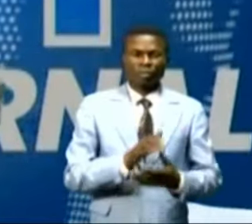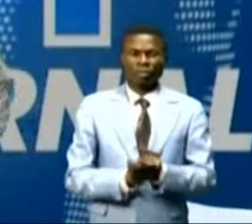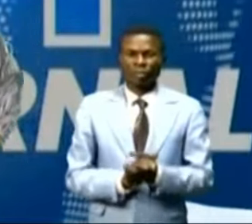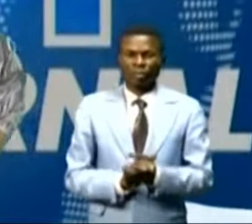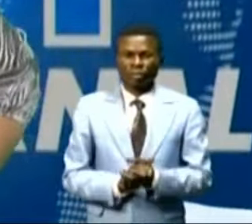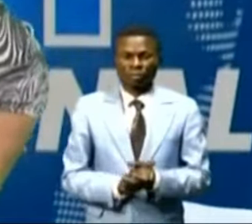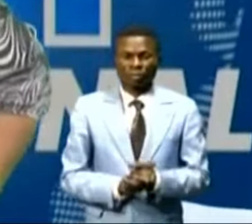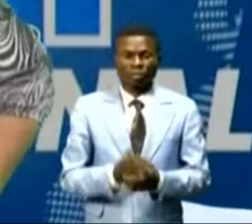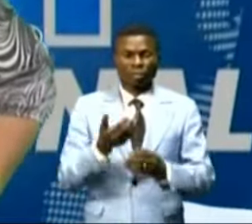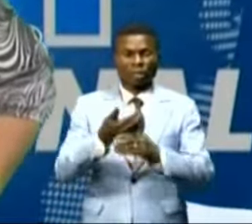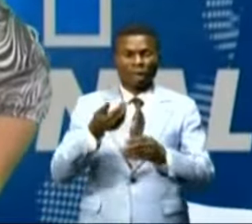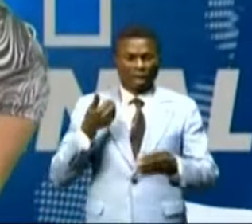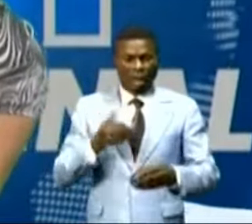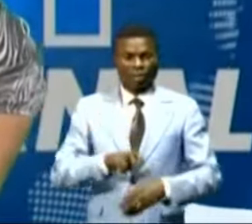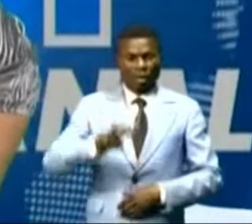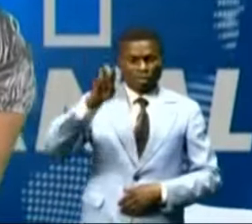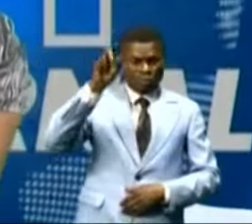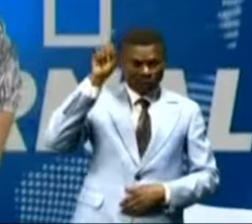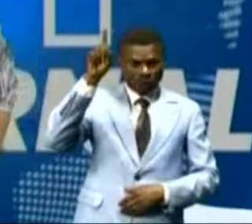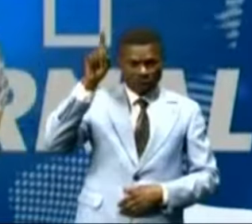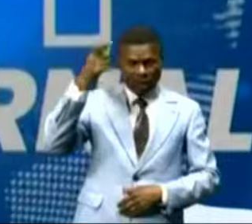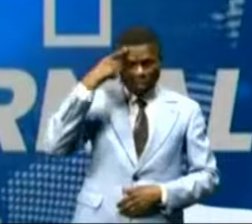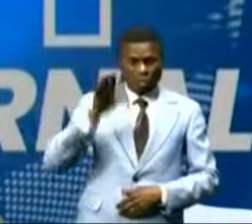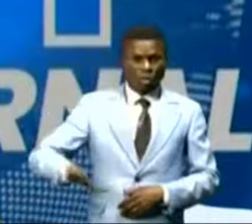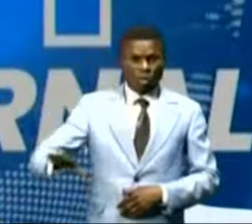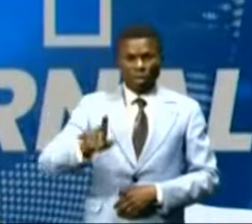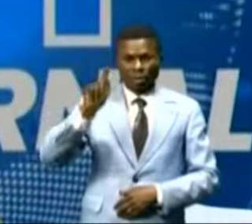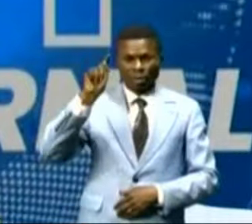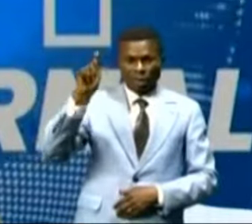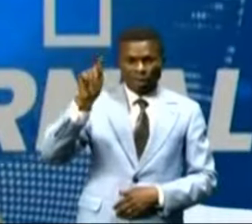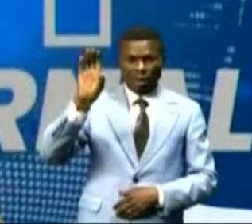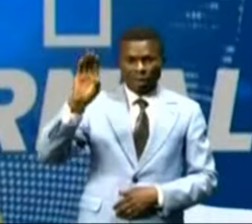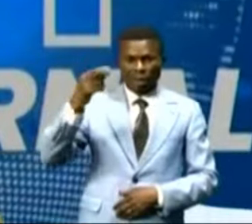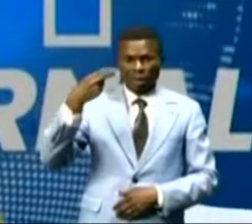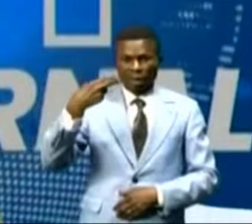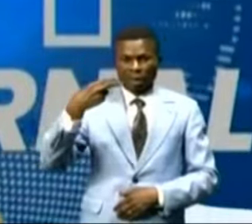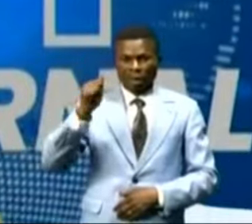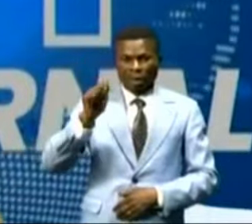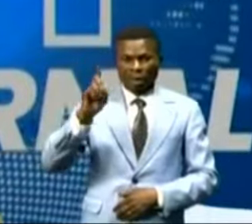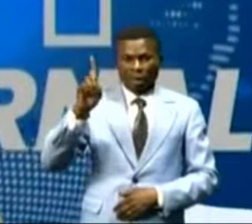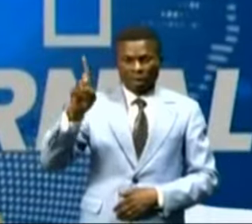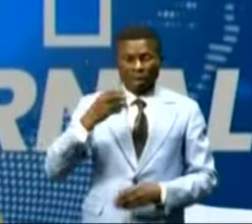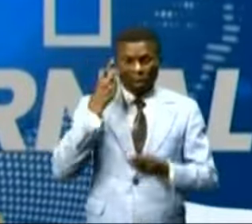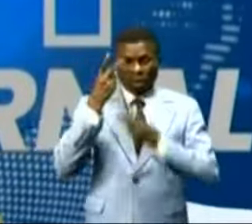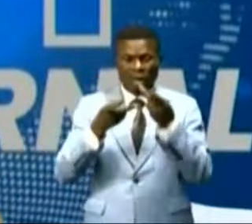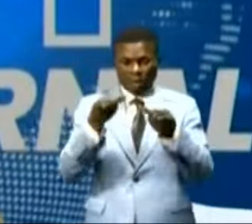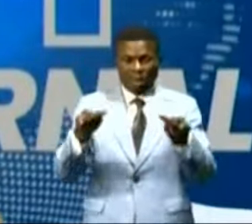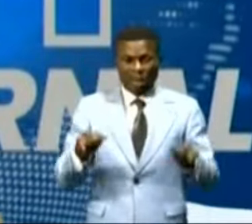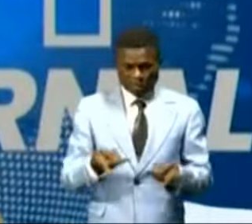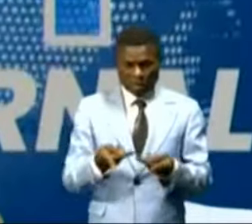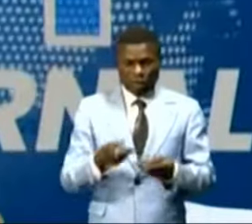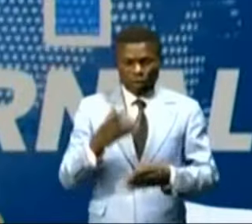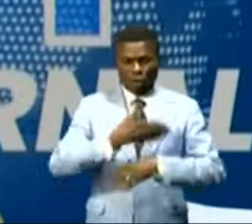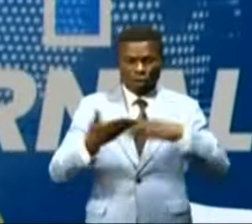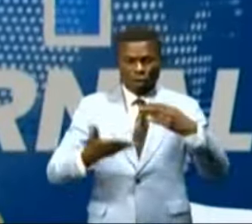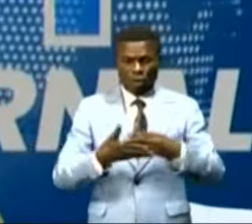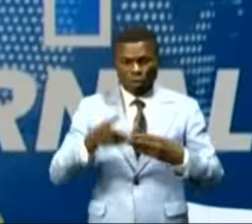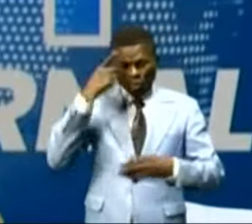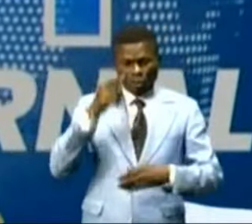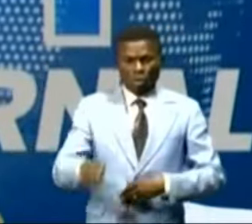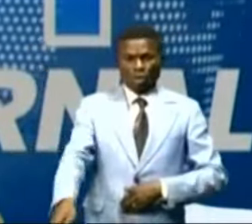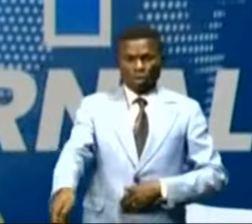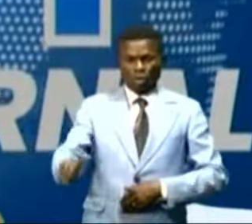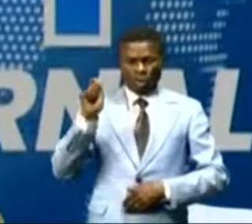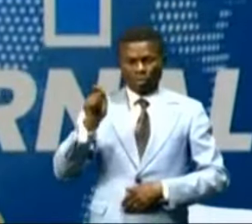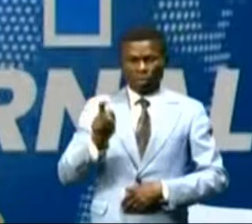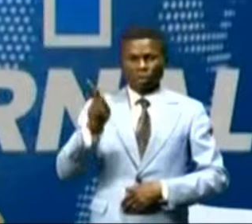Et bien avant de s'envoler pour le Tchad, le président de la République a visité le débarcadère du port pêche de